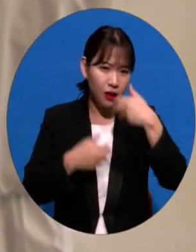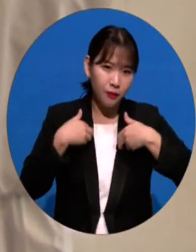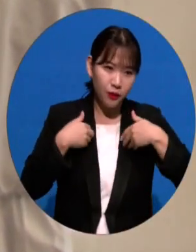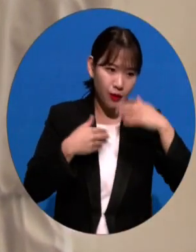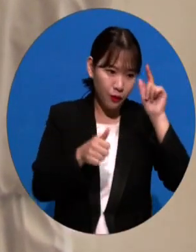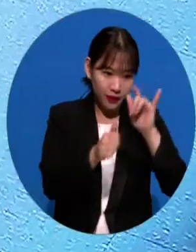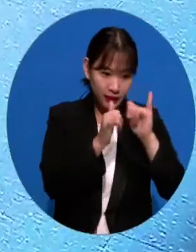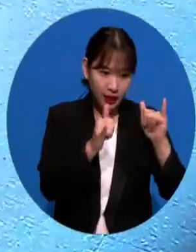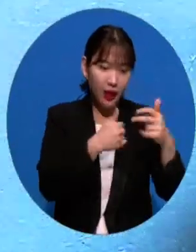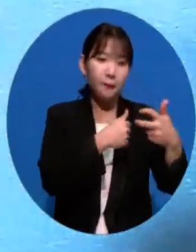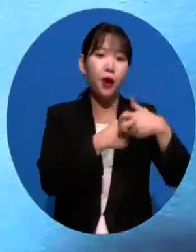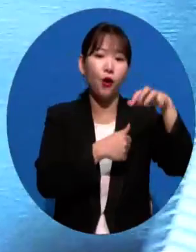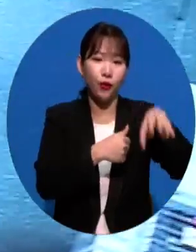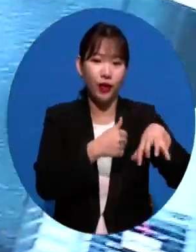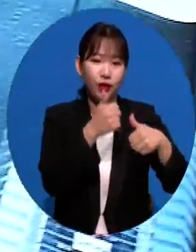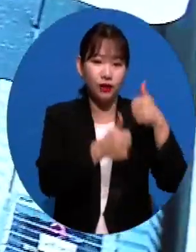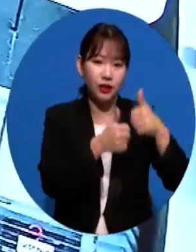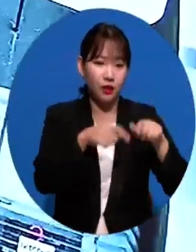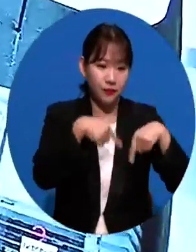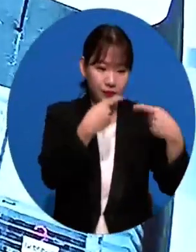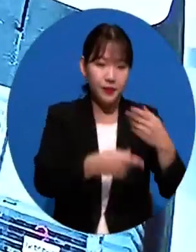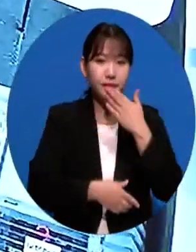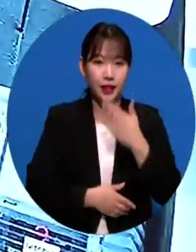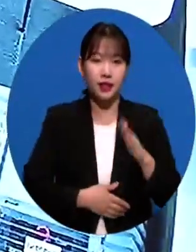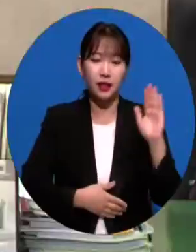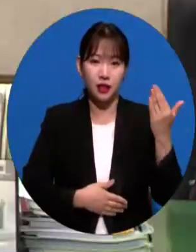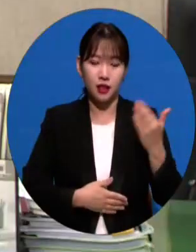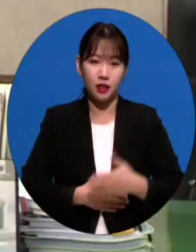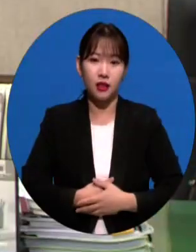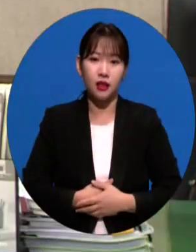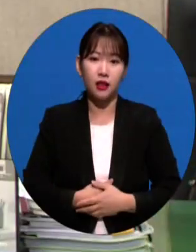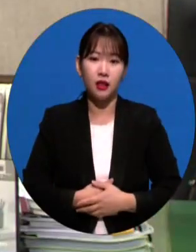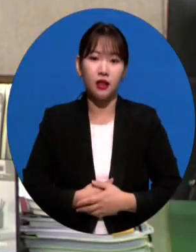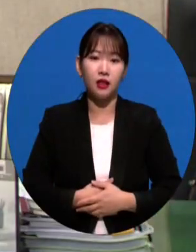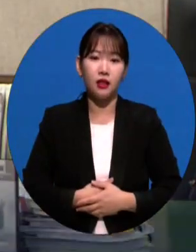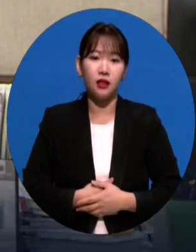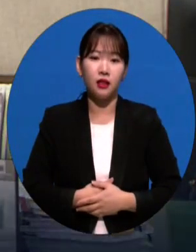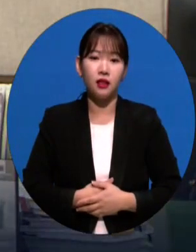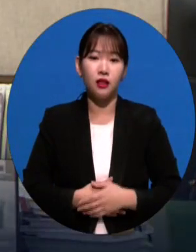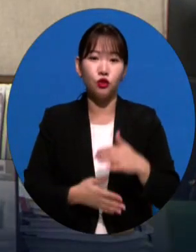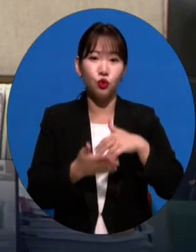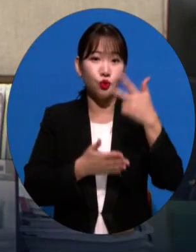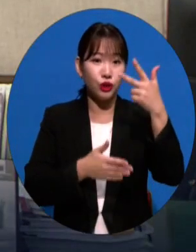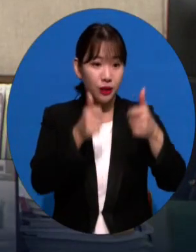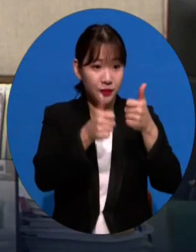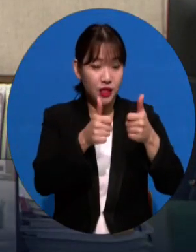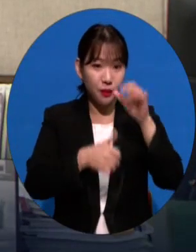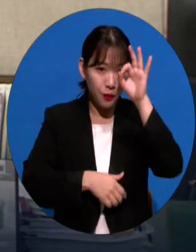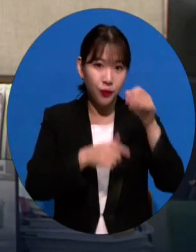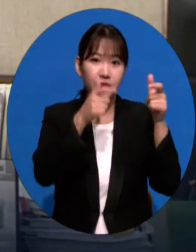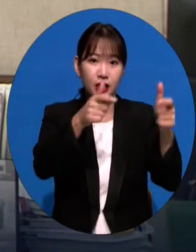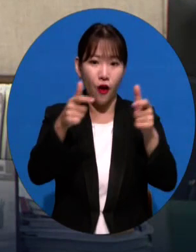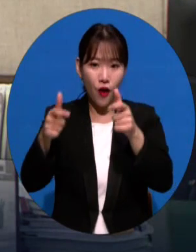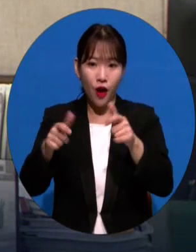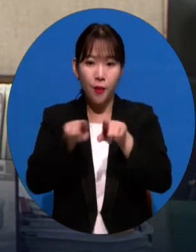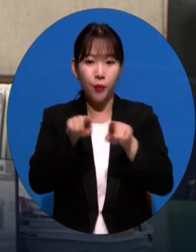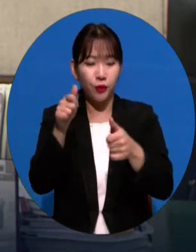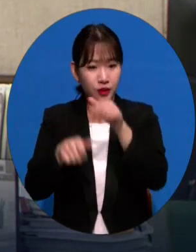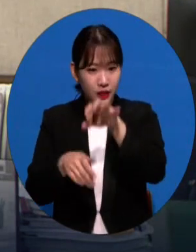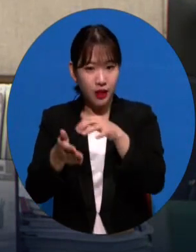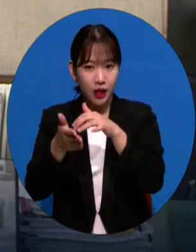확진자는 병원 시험장에서 수능에 응시하게 됩니다. 이를 위해서 7개 시험지구에 일반